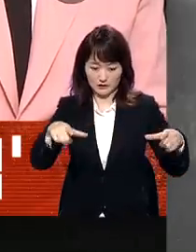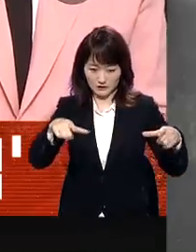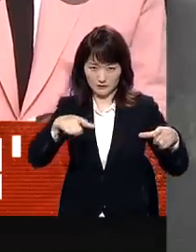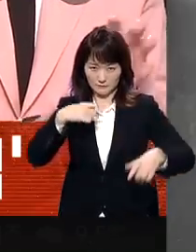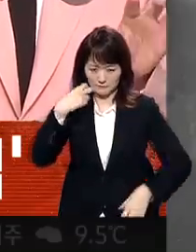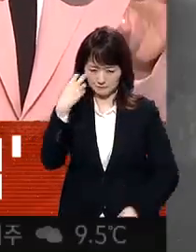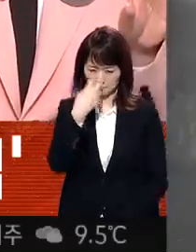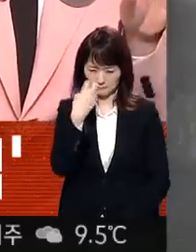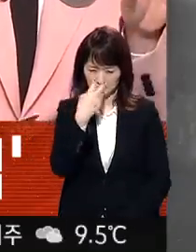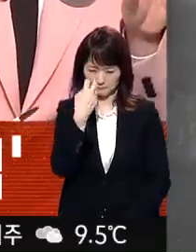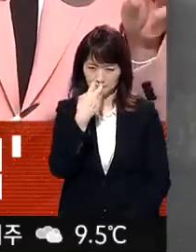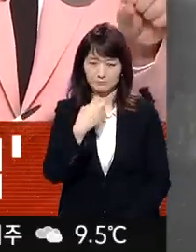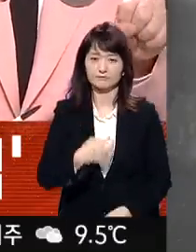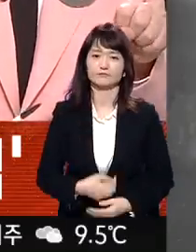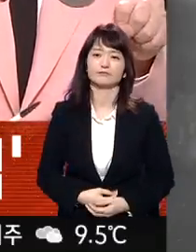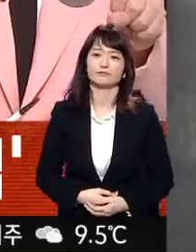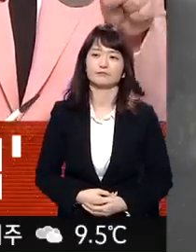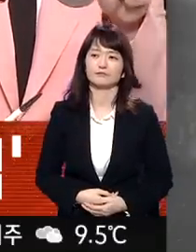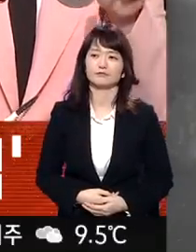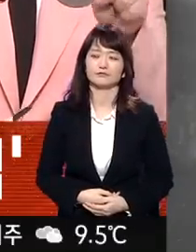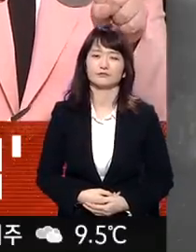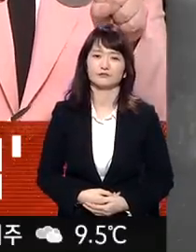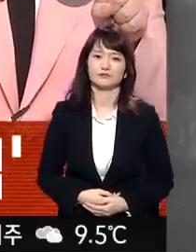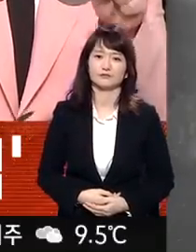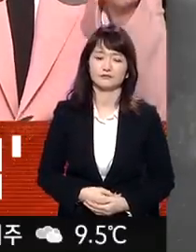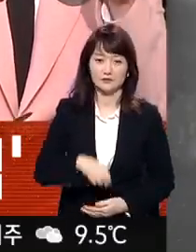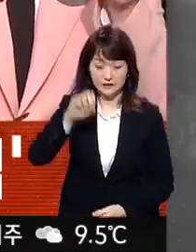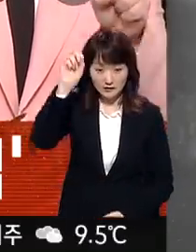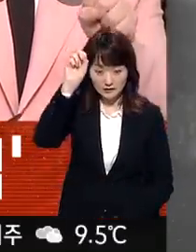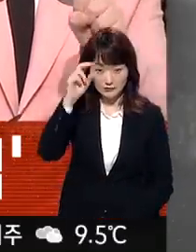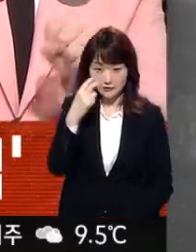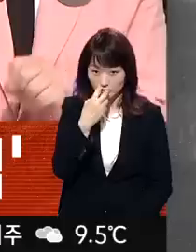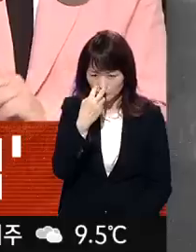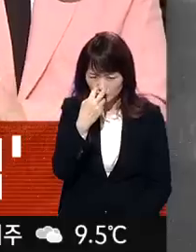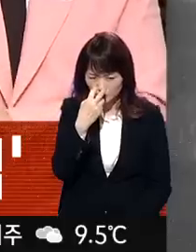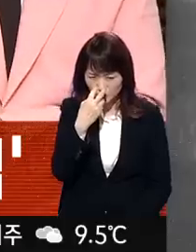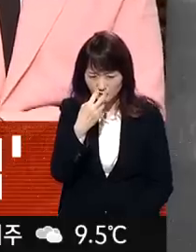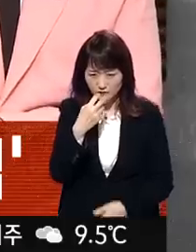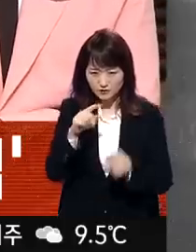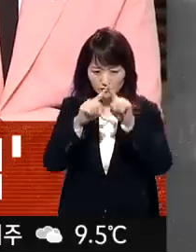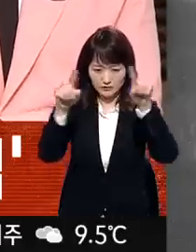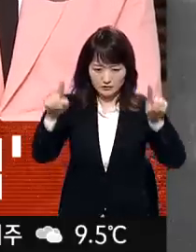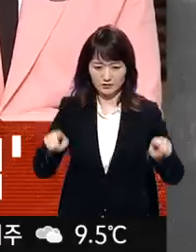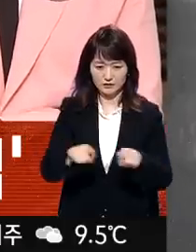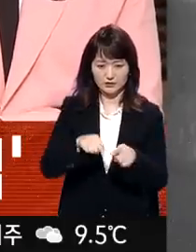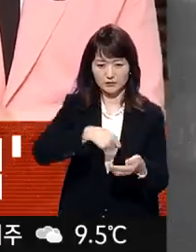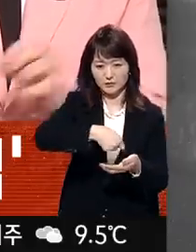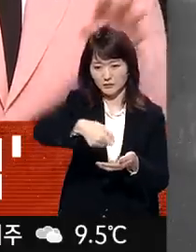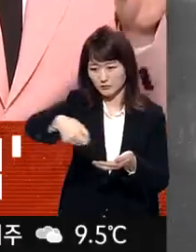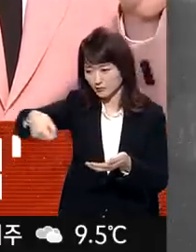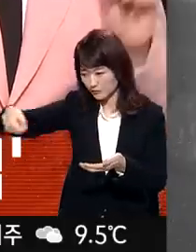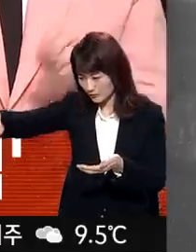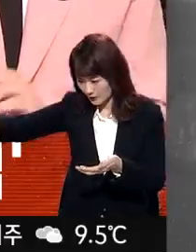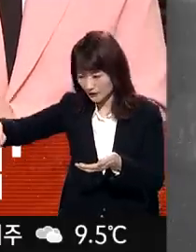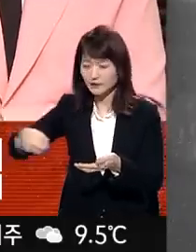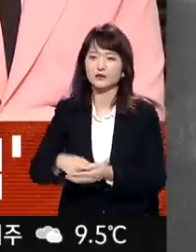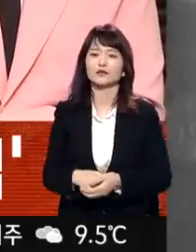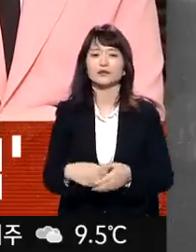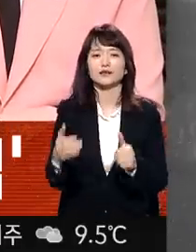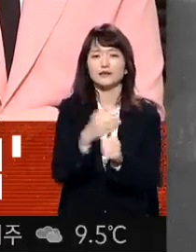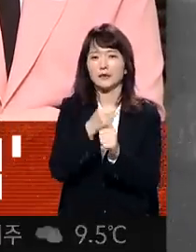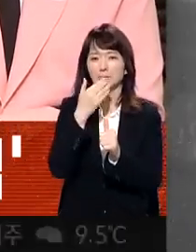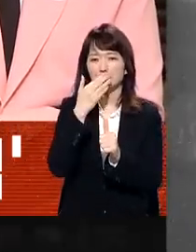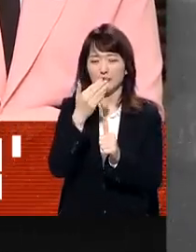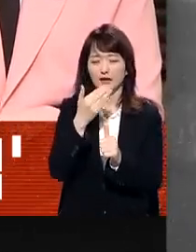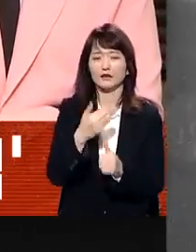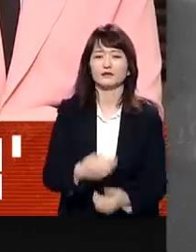하고 일단은 이 불신 검문 이런 거 통해서 이 수배 때려놨으니까 잡을 수 있을 것이다 자신하고 있고 아마 곧 검거되지 않을까